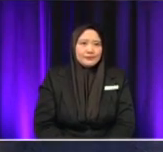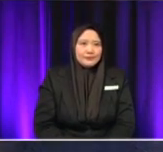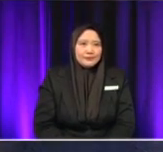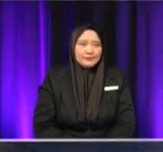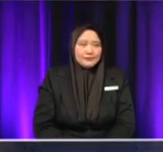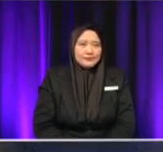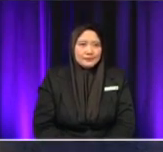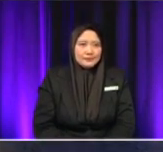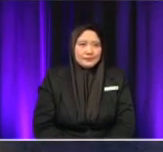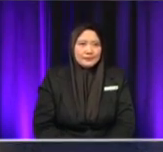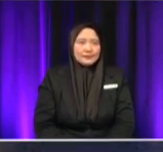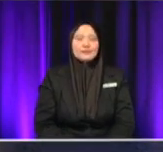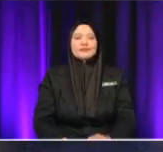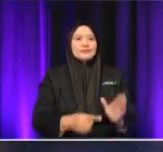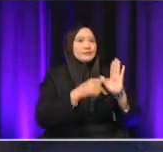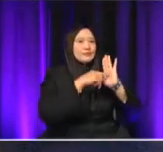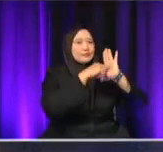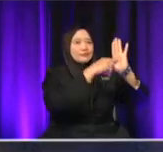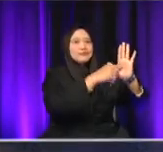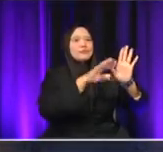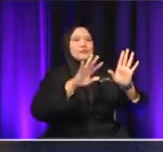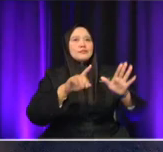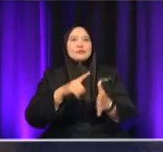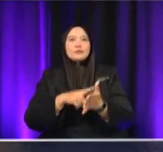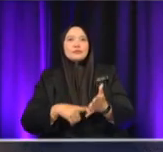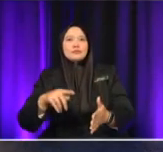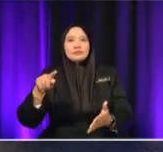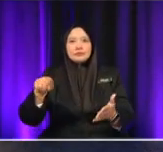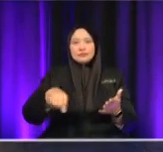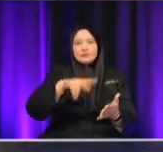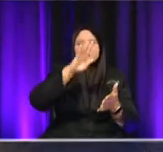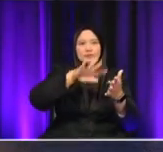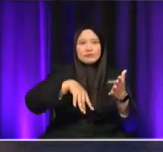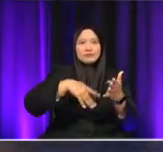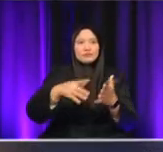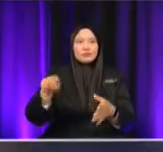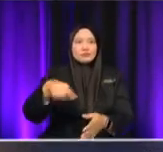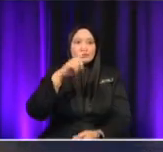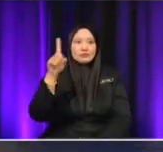yang untuk menerangkan aku yang mereka Paham daripada aku yang mereka tulis itu